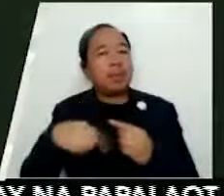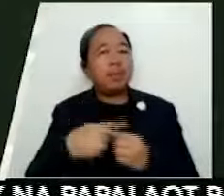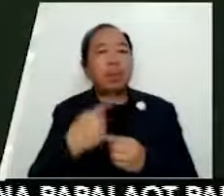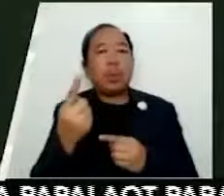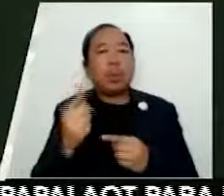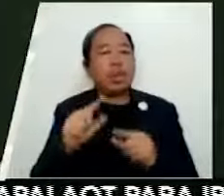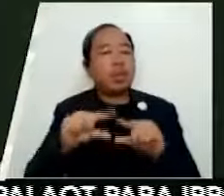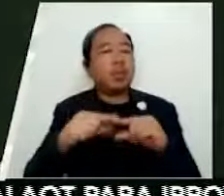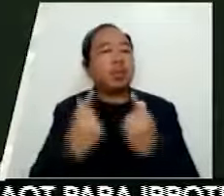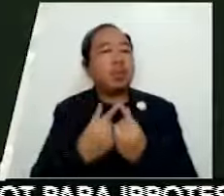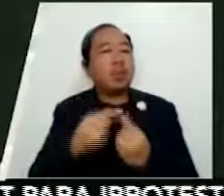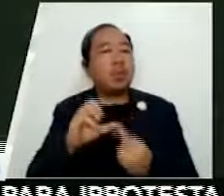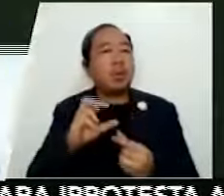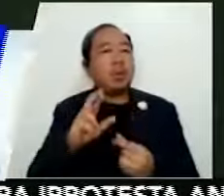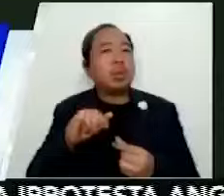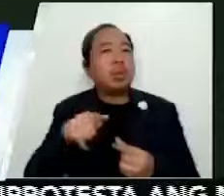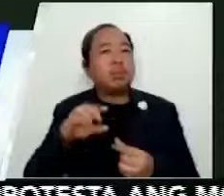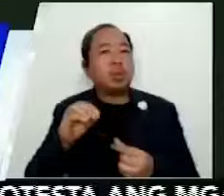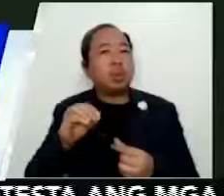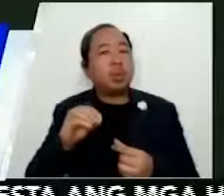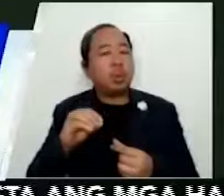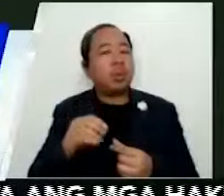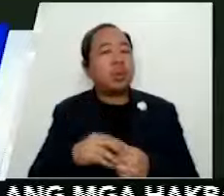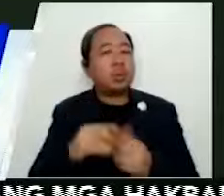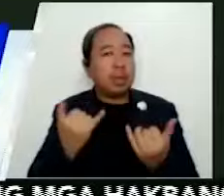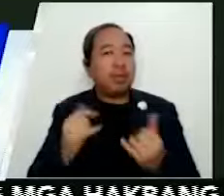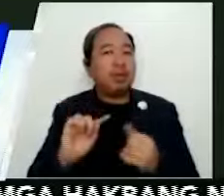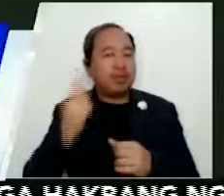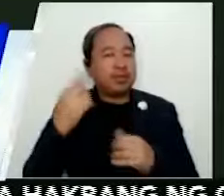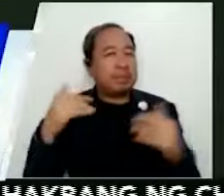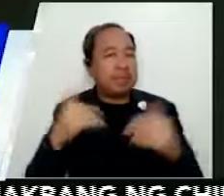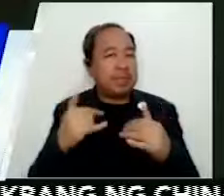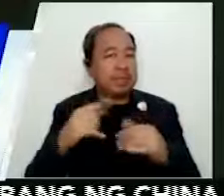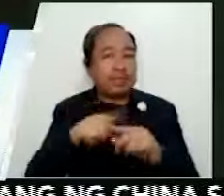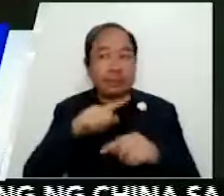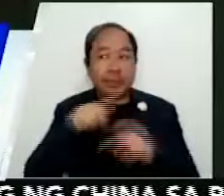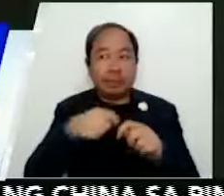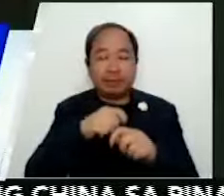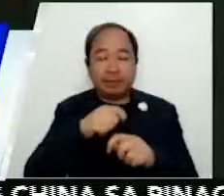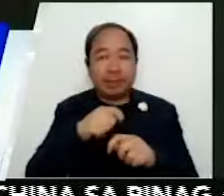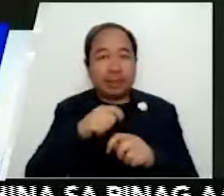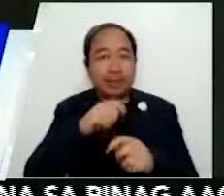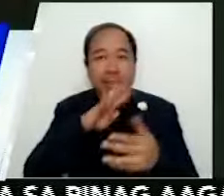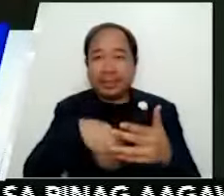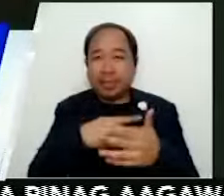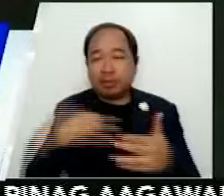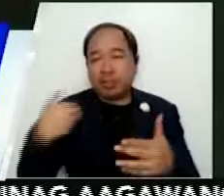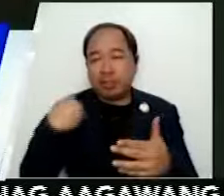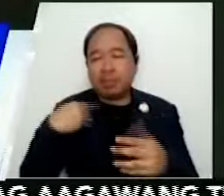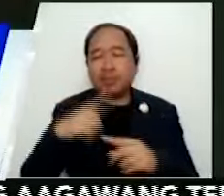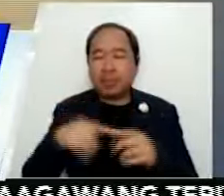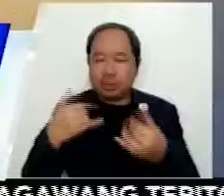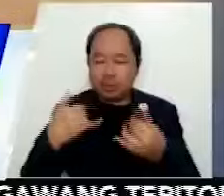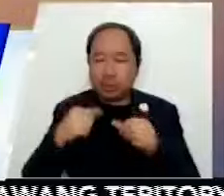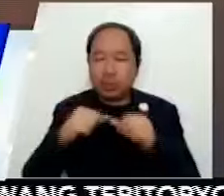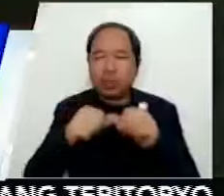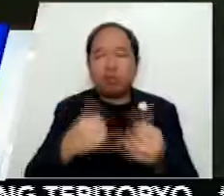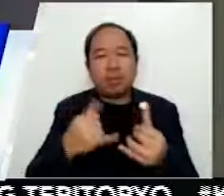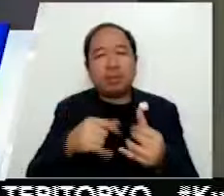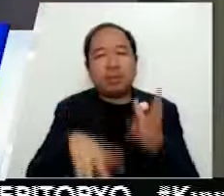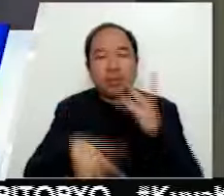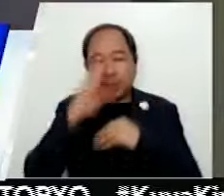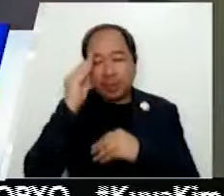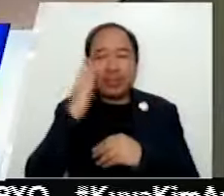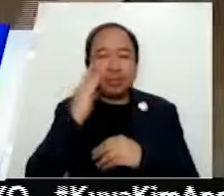pero wala pang specific date. But until now, laban pa rin tayo. Mga learning experience sa mga kung saan talaga dapat